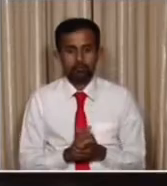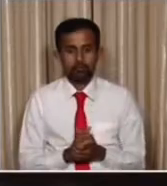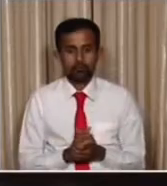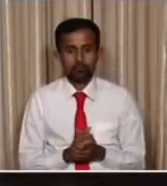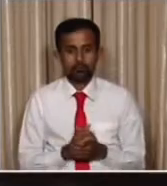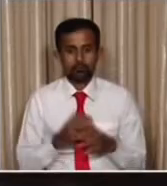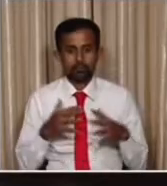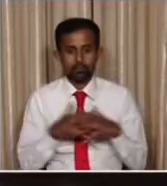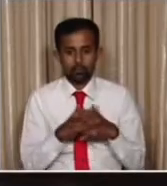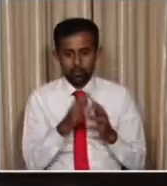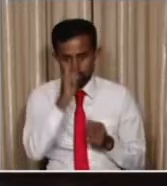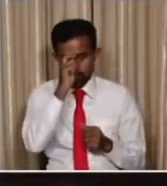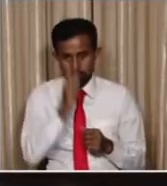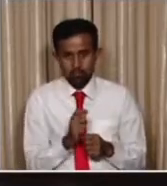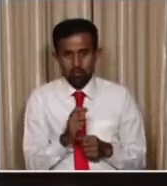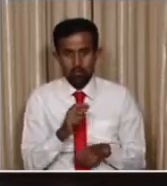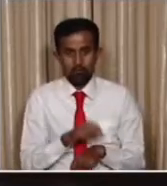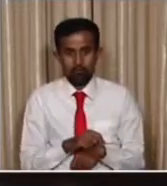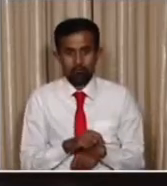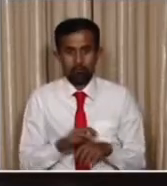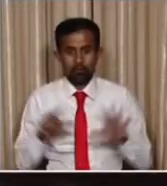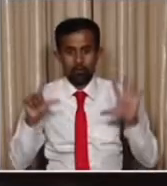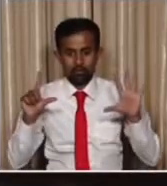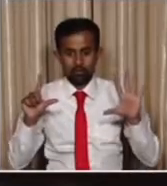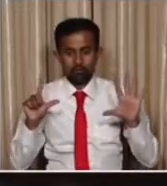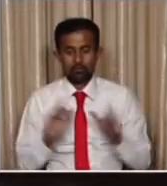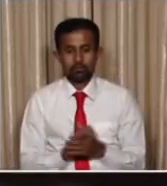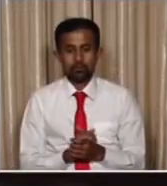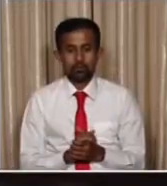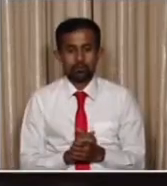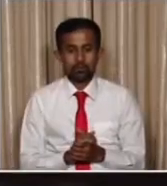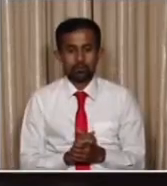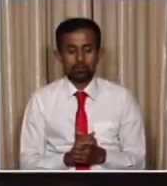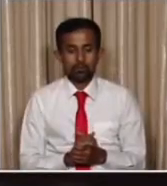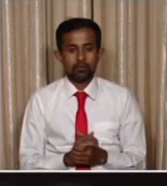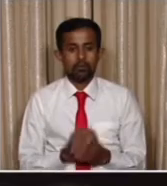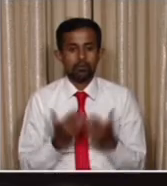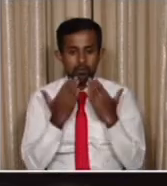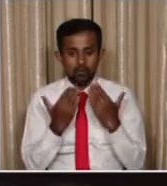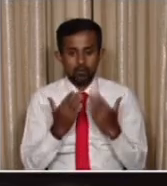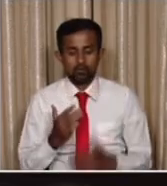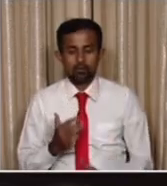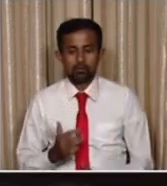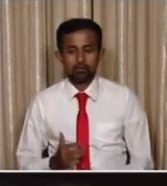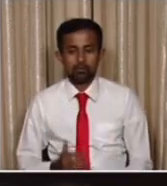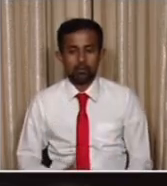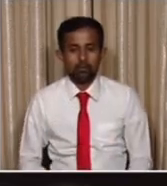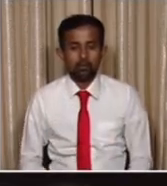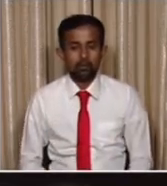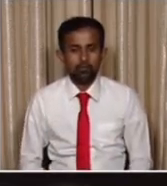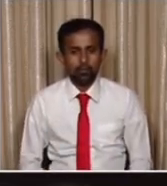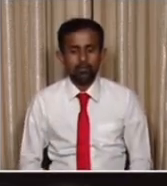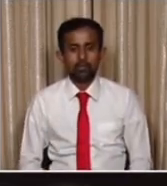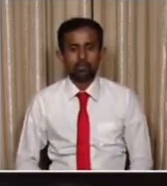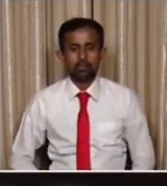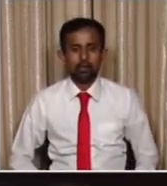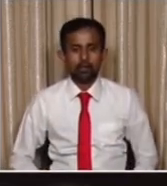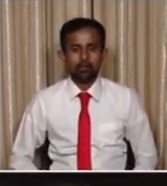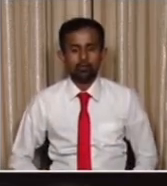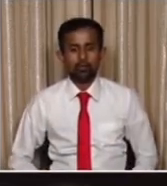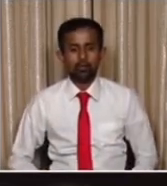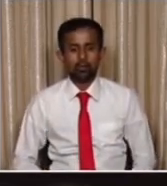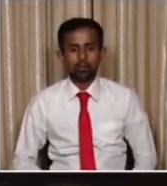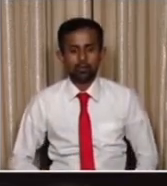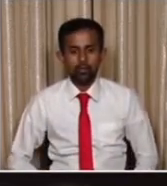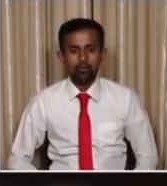Garu Vasanthayapa Bandara Mathuma obathumata vinadi 7ක කාලයක් තියෙනවා. Thank you very much honorable presiding member to giving me this golden